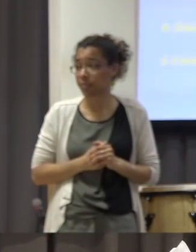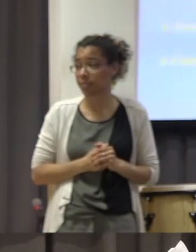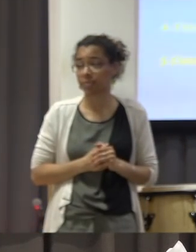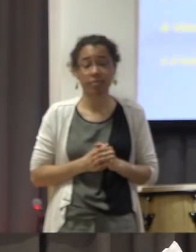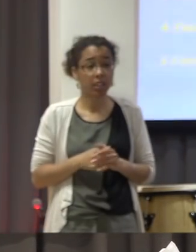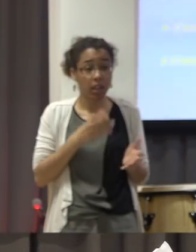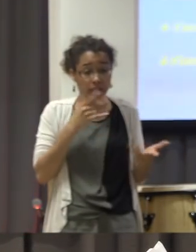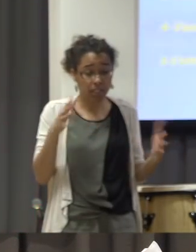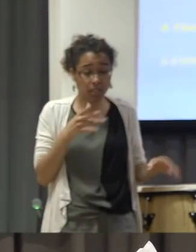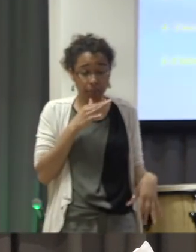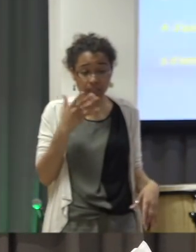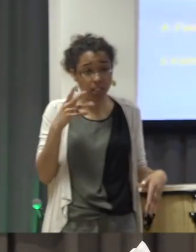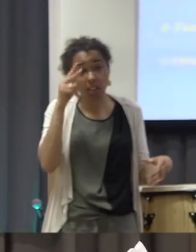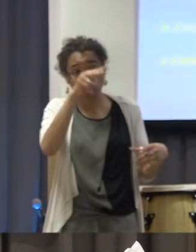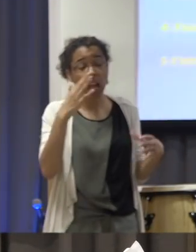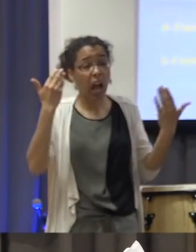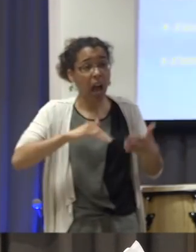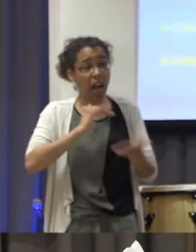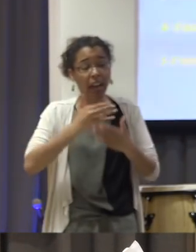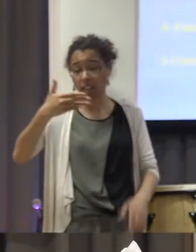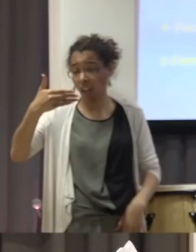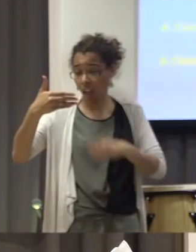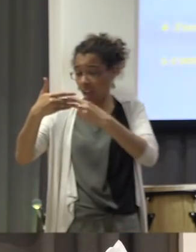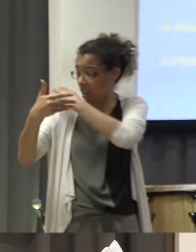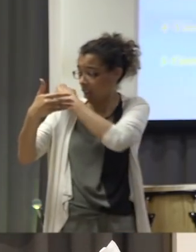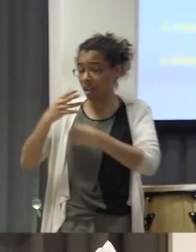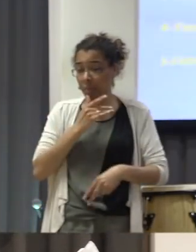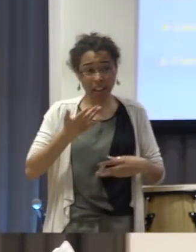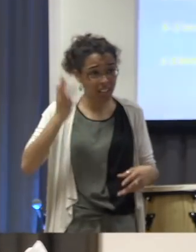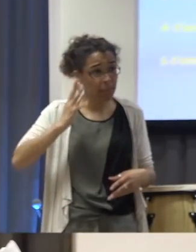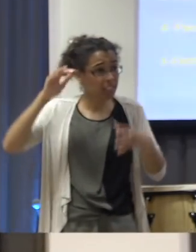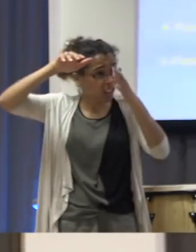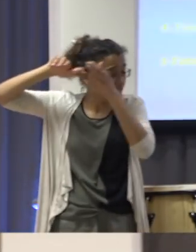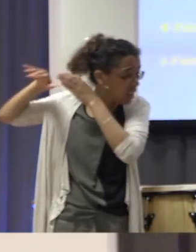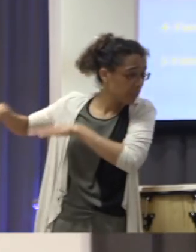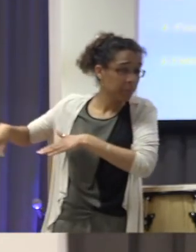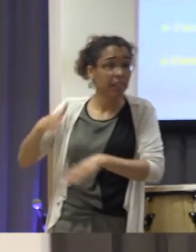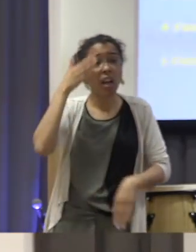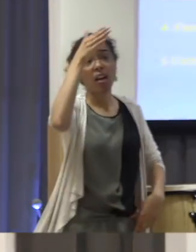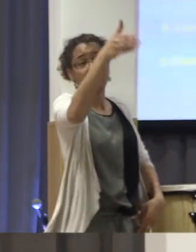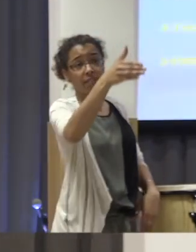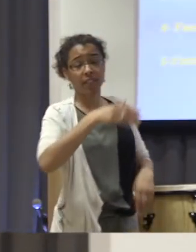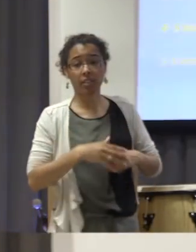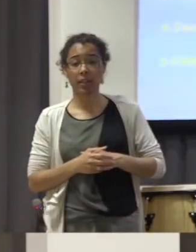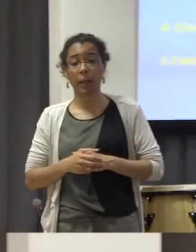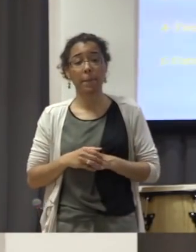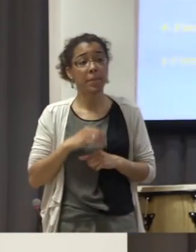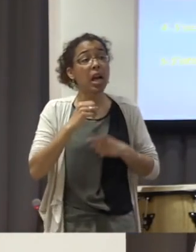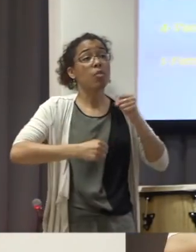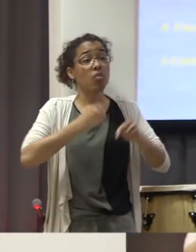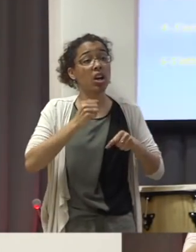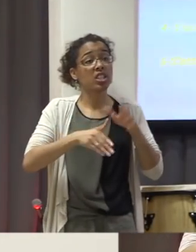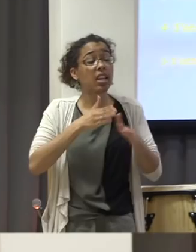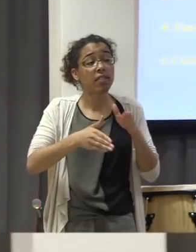passé, l'avenir, ma chérie. Alors, oublions le passé. Allons-y vers l'avant. J'avance, je ne recule pas.